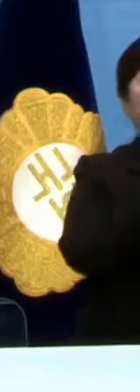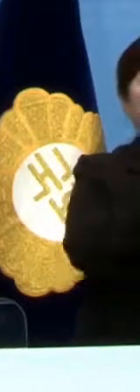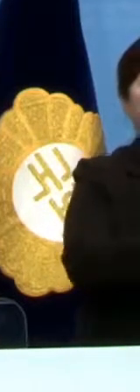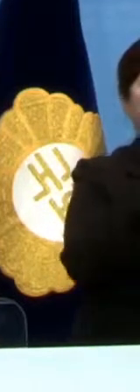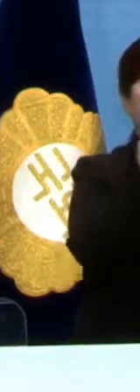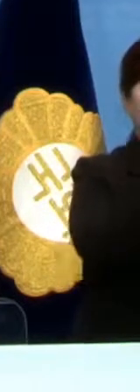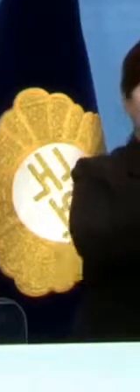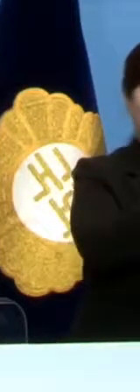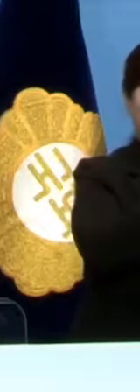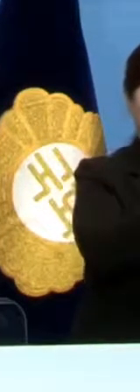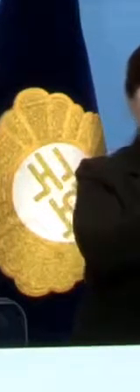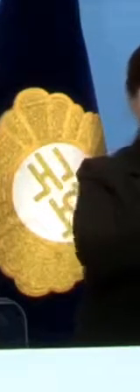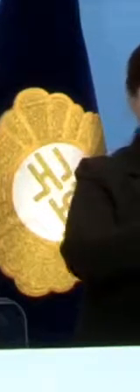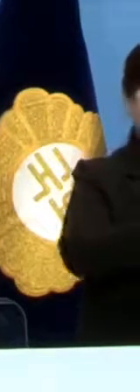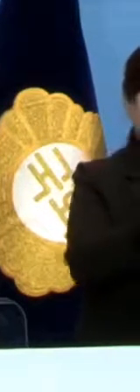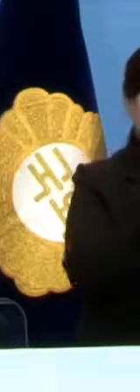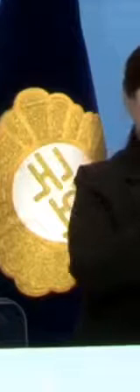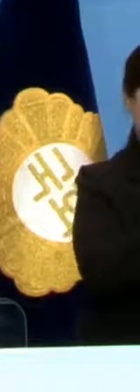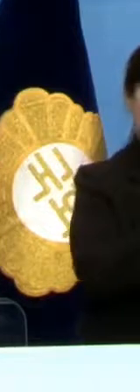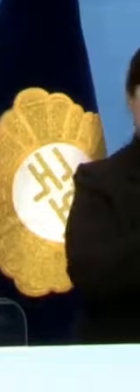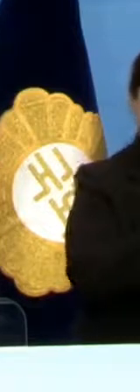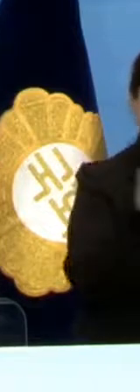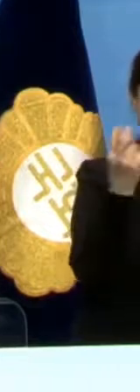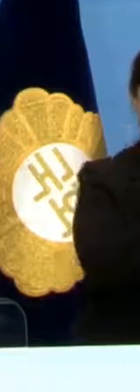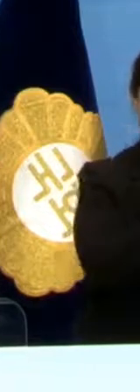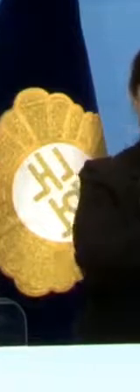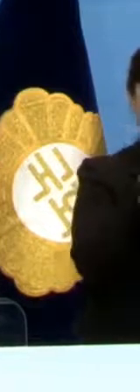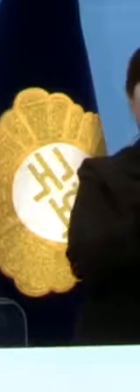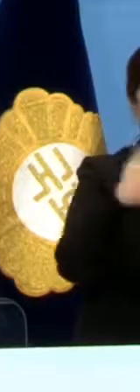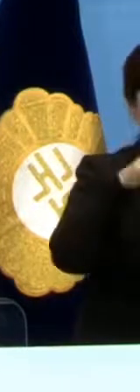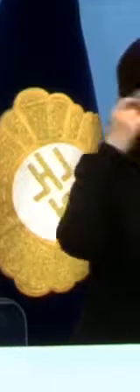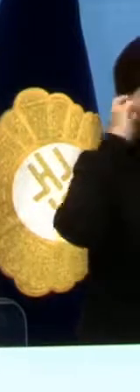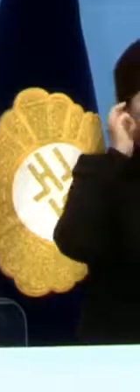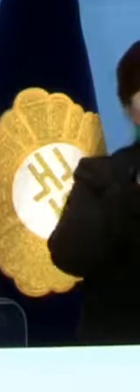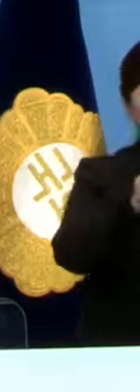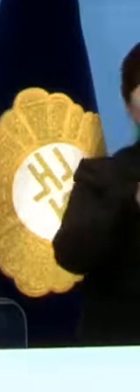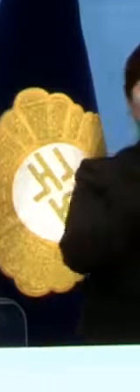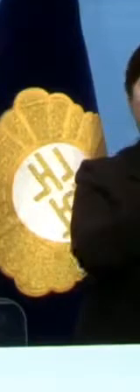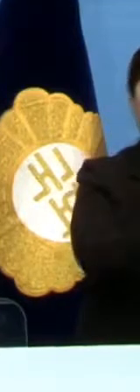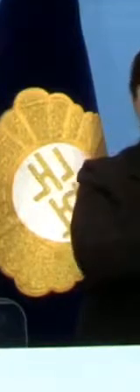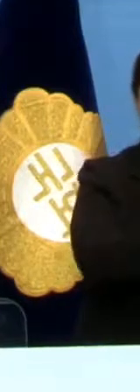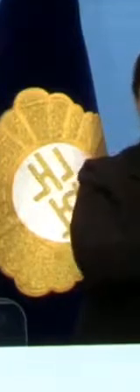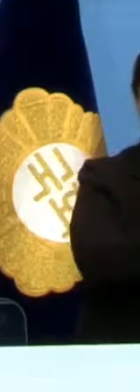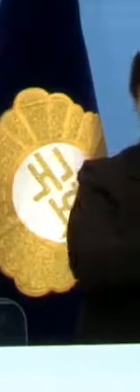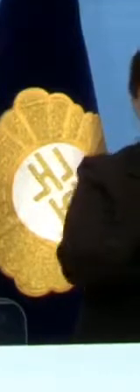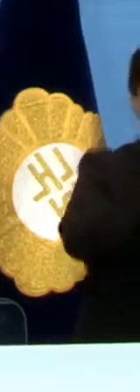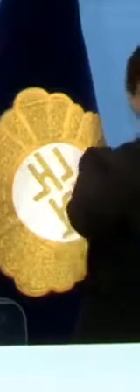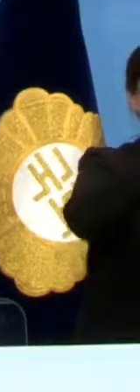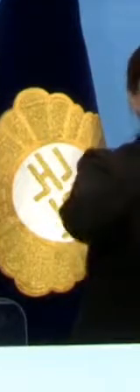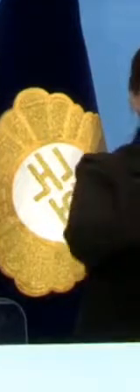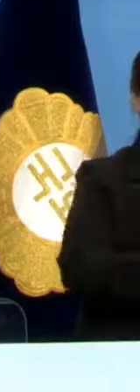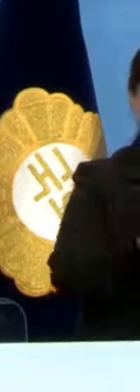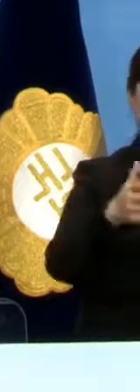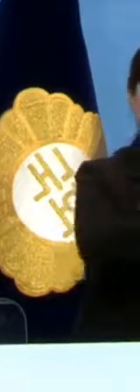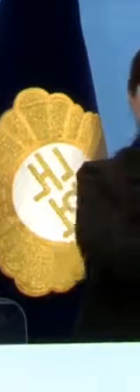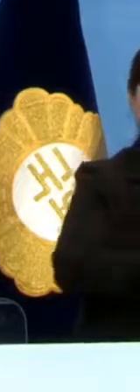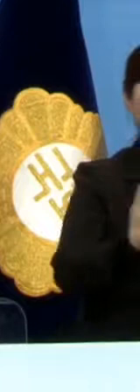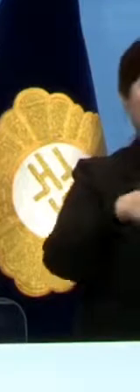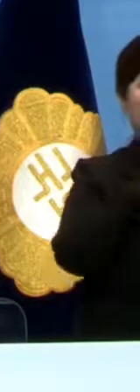부산의 활력을 어떻게 하면 불어넣을 수 있을지 항상 고민을 하면서 선배들과 후배들과